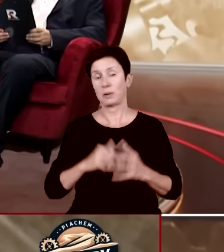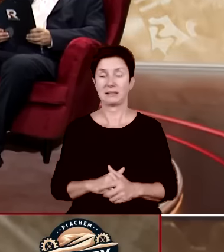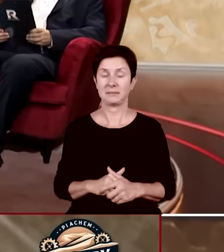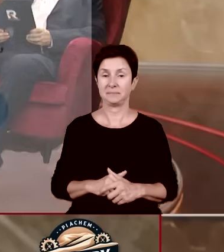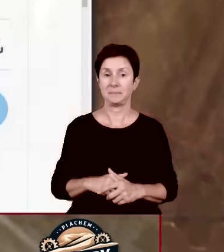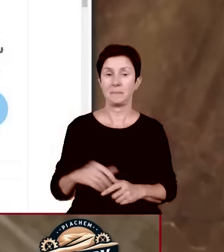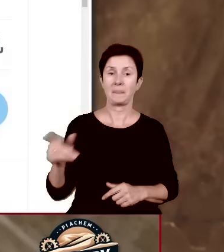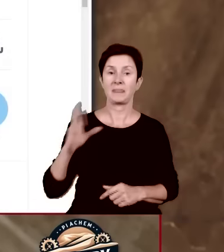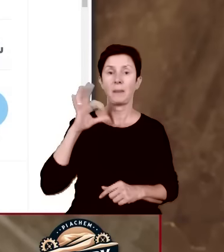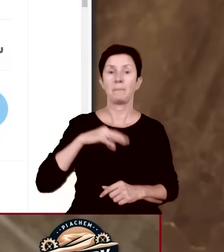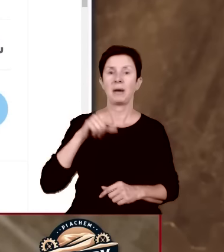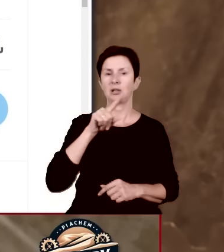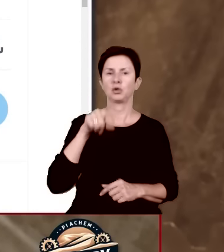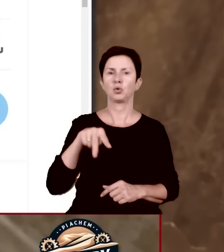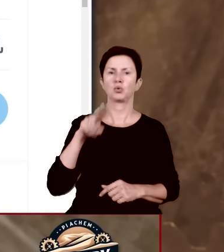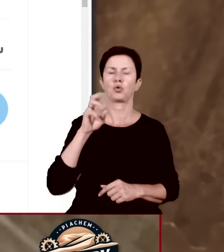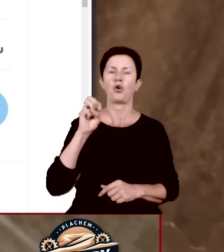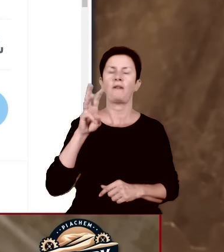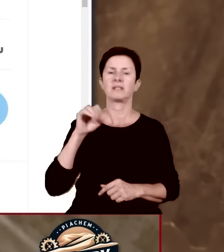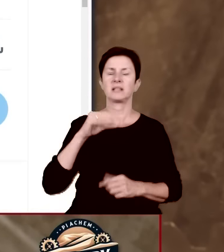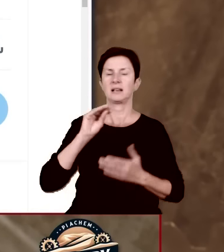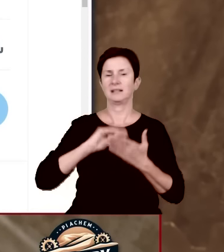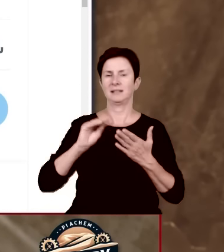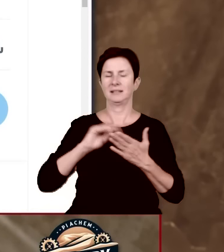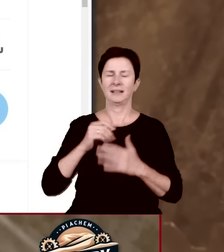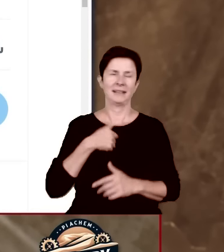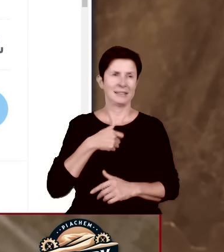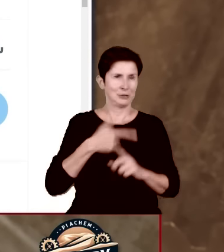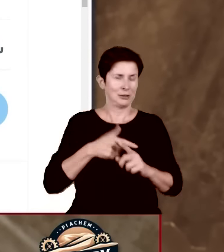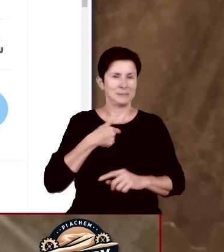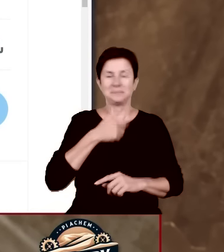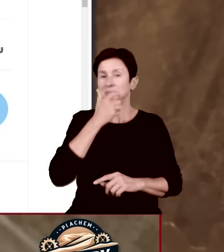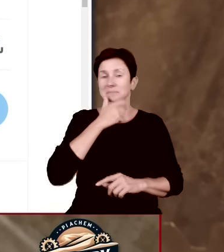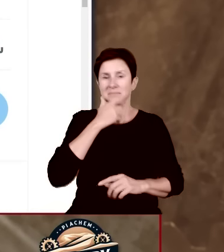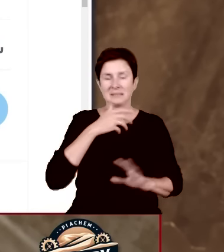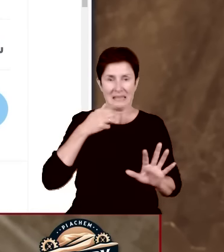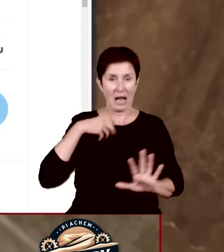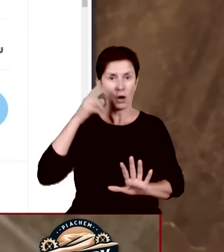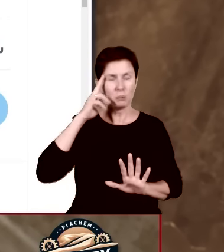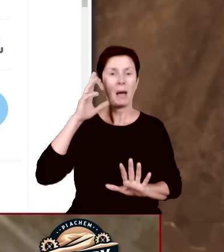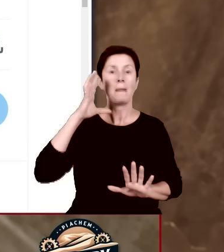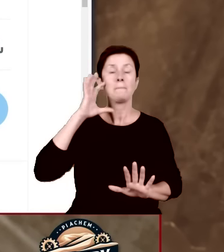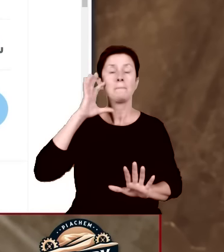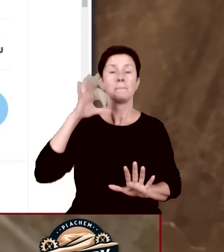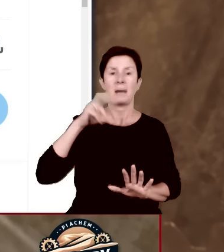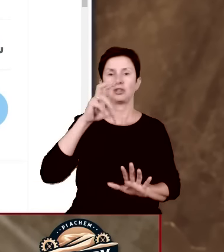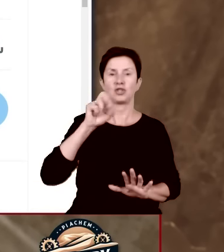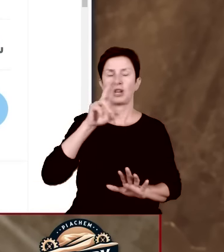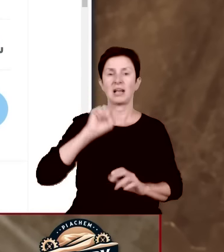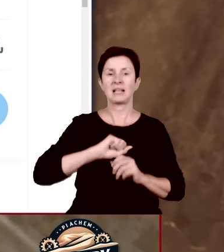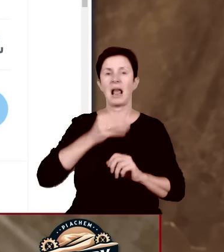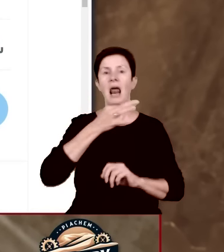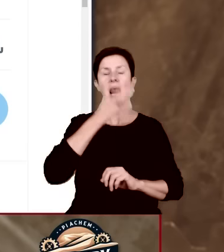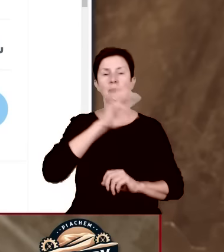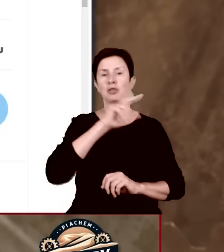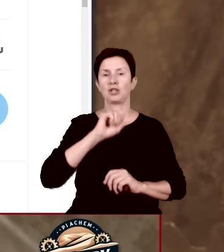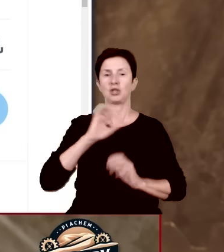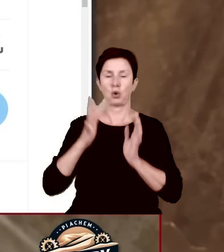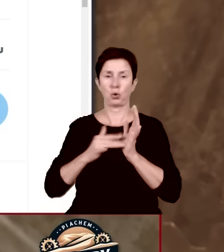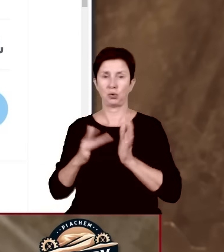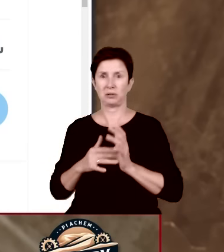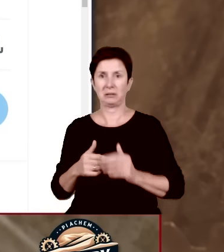pani Żukowskiej to mnie trochę rozbawiło, że rozumiem, że pan Czarzasty jest lepszy niż pan Tusk. Ja nie wiem,